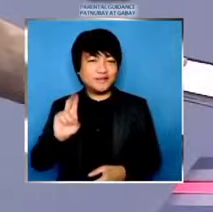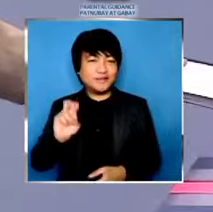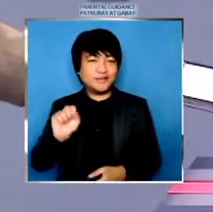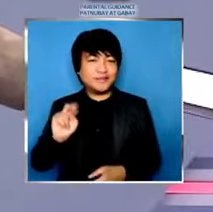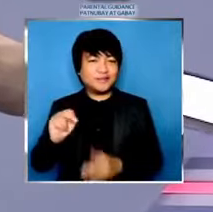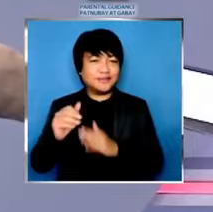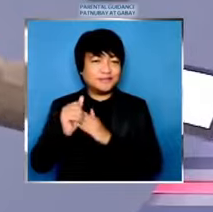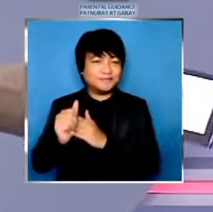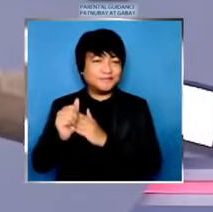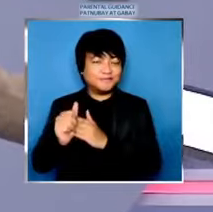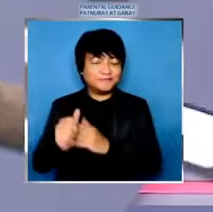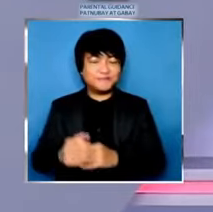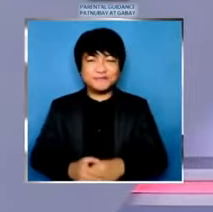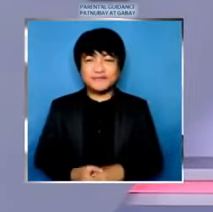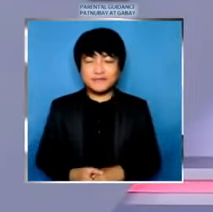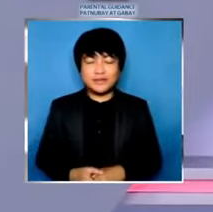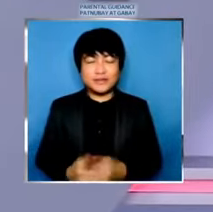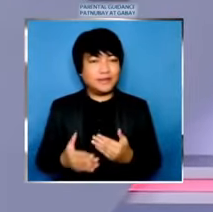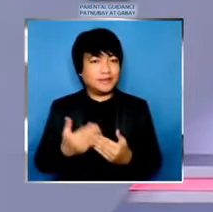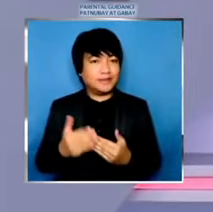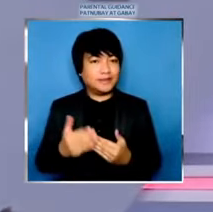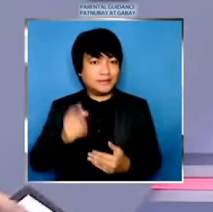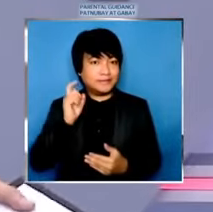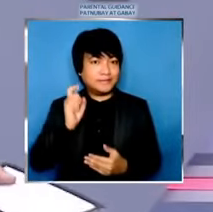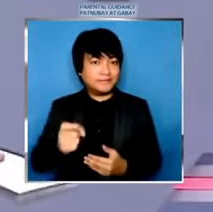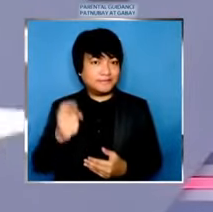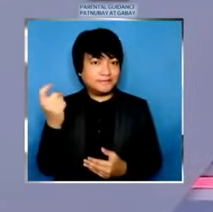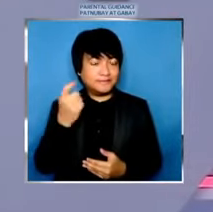lang po kadaling manalo, basta't padamihan ang alam. Kaya